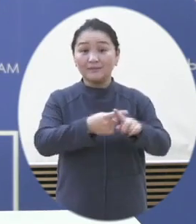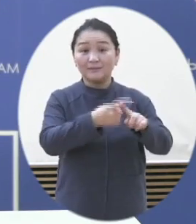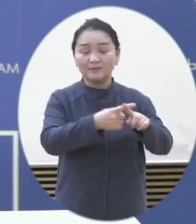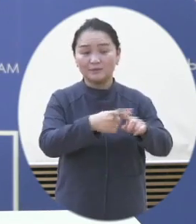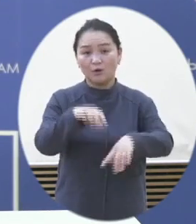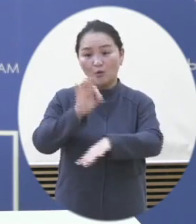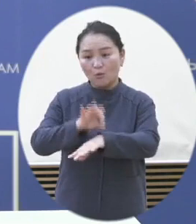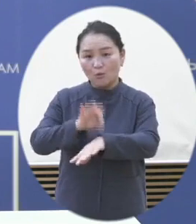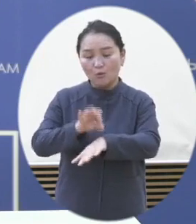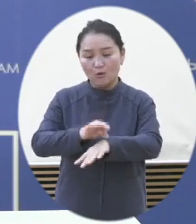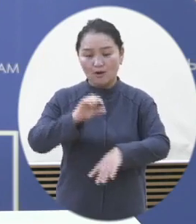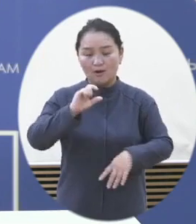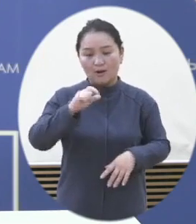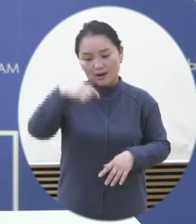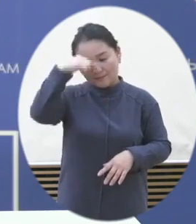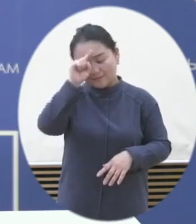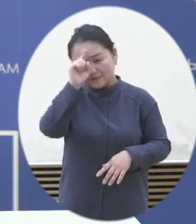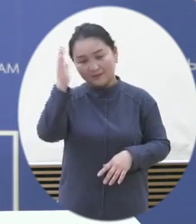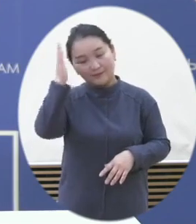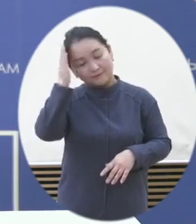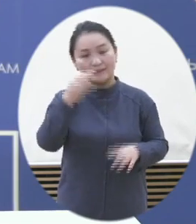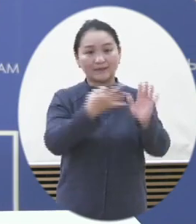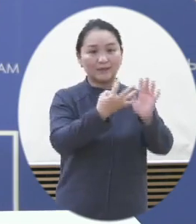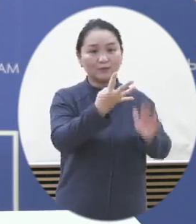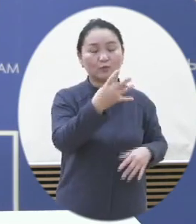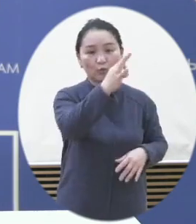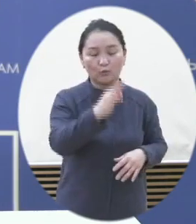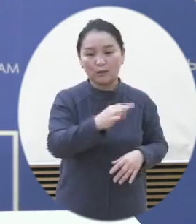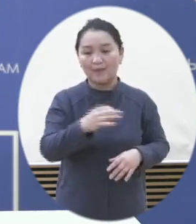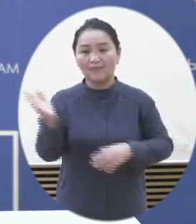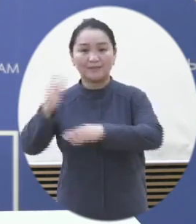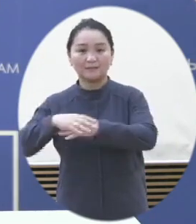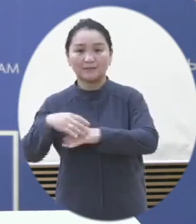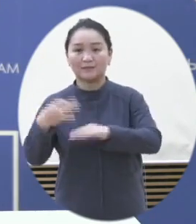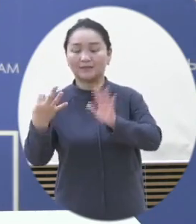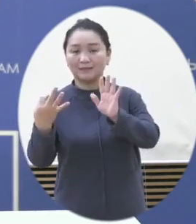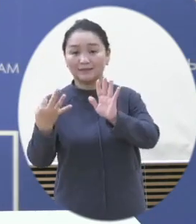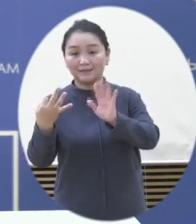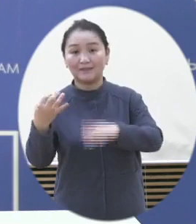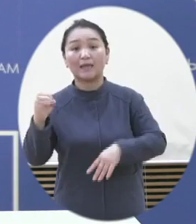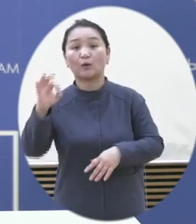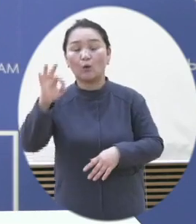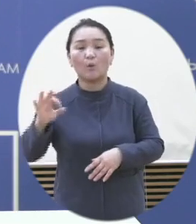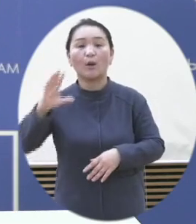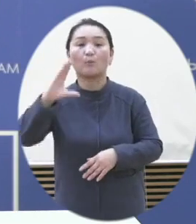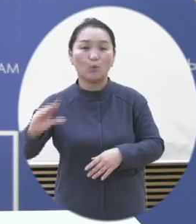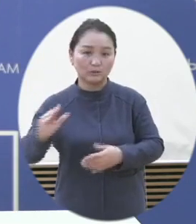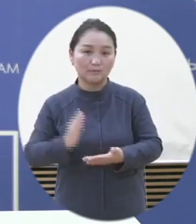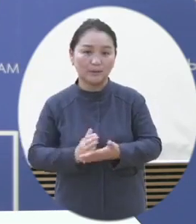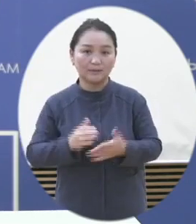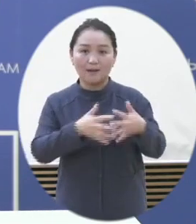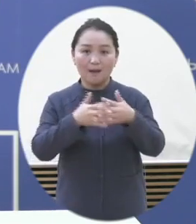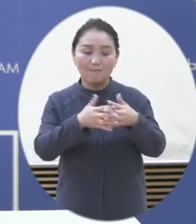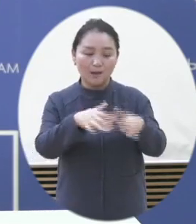эмчилүүлэх хугацаа нь 84%, за нас арах магадлал нь 80% одоо тус тус буурсан байна. За Америкийн нэгдсэн